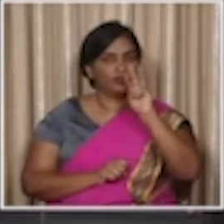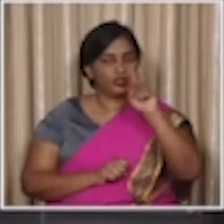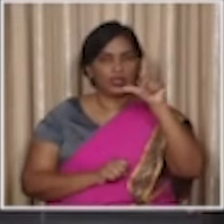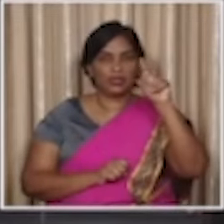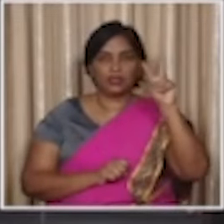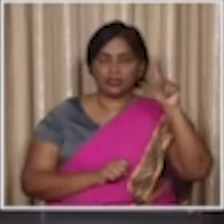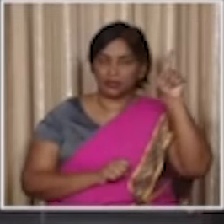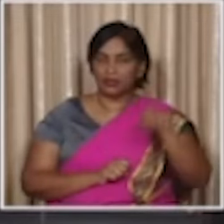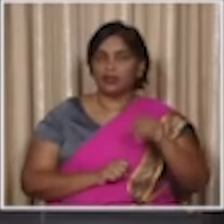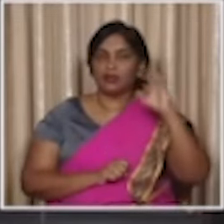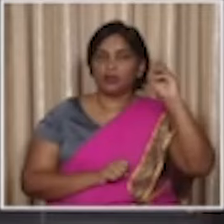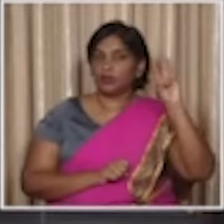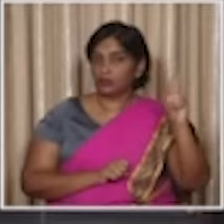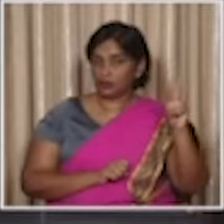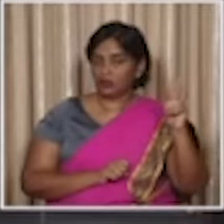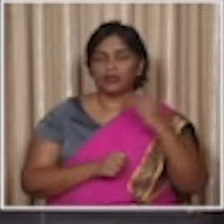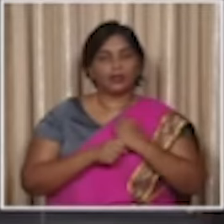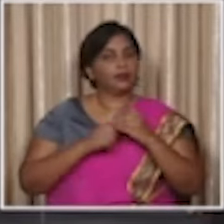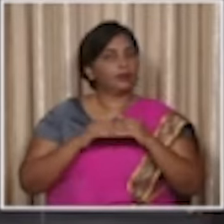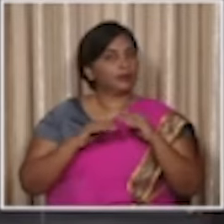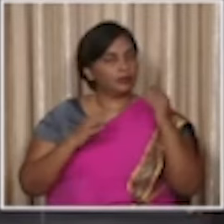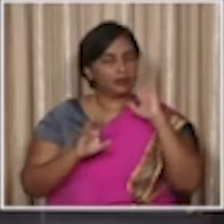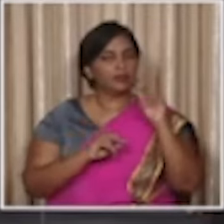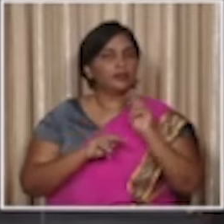23.72 ඇලීරක් 0.3 ගැසට් නිවේදනය